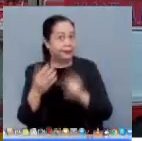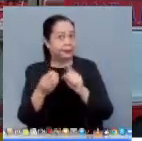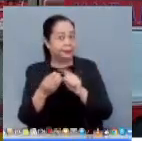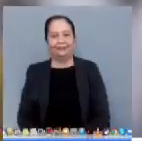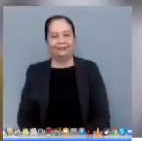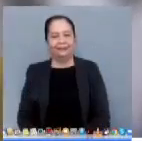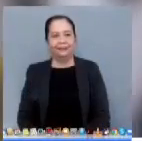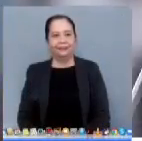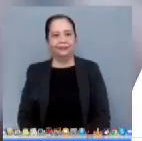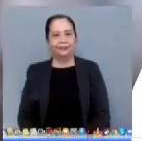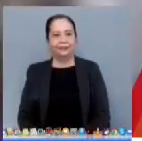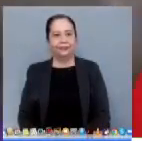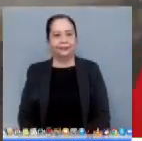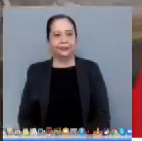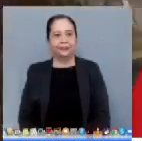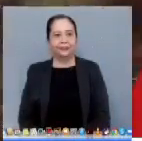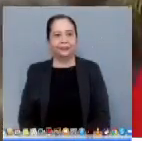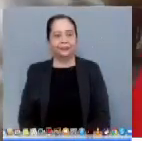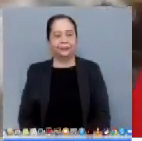lang.